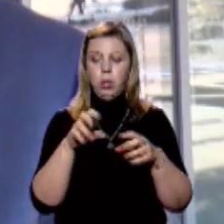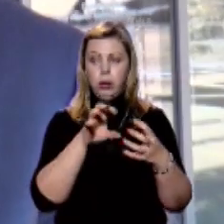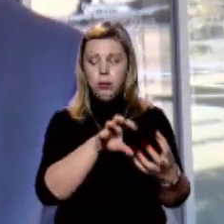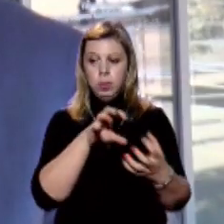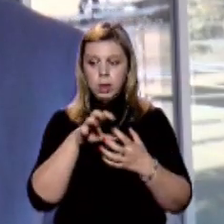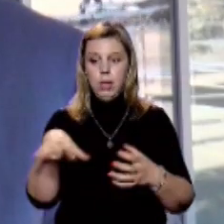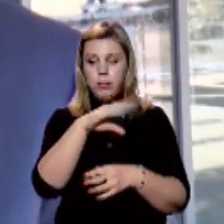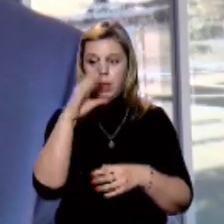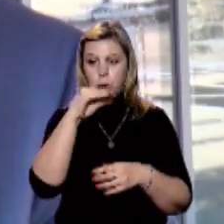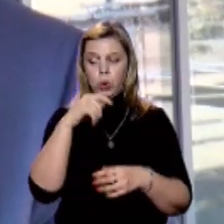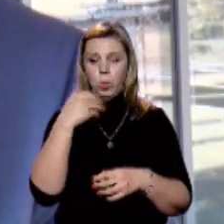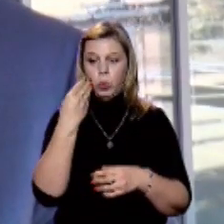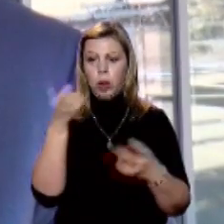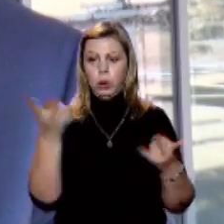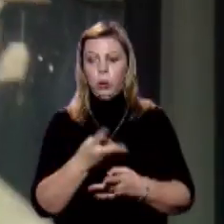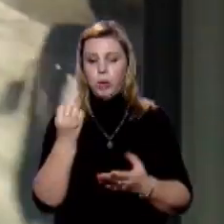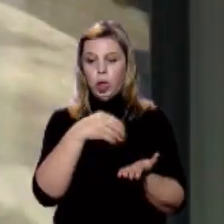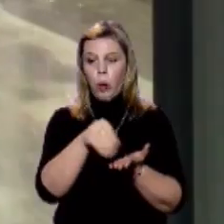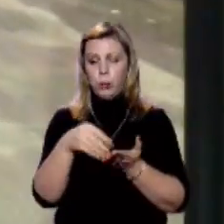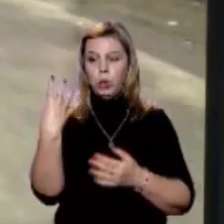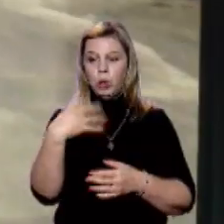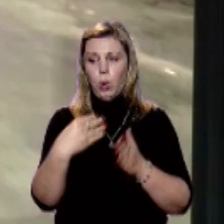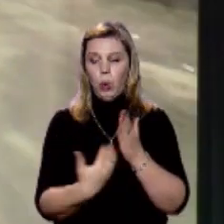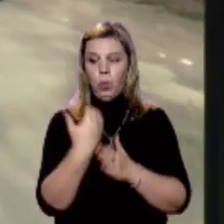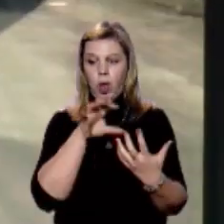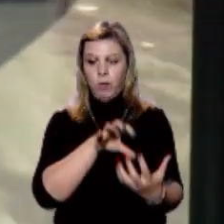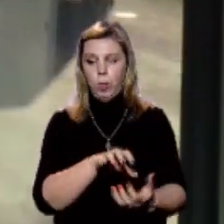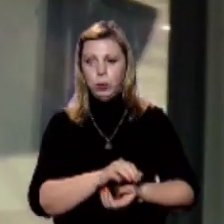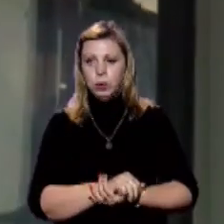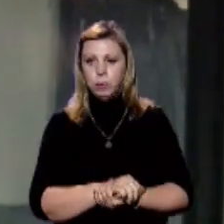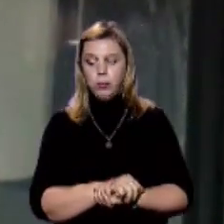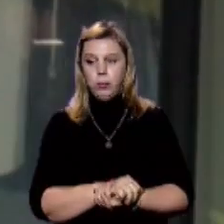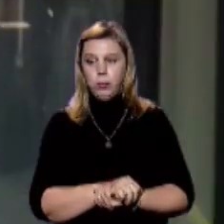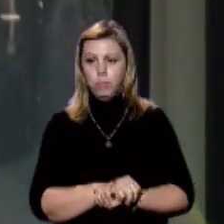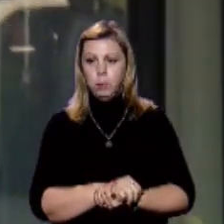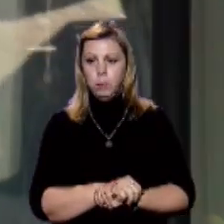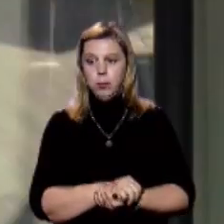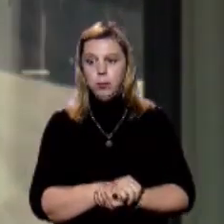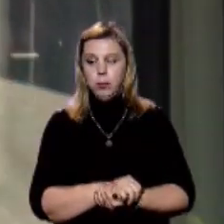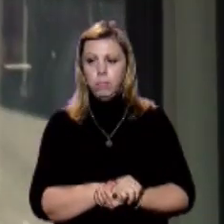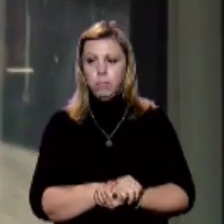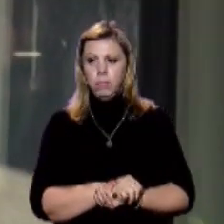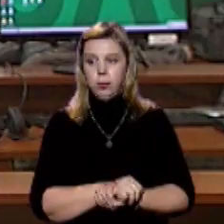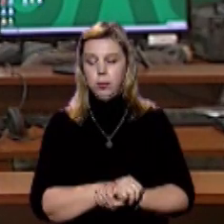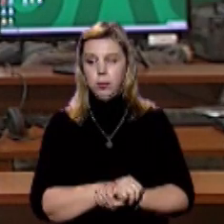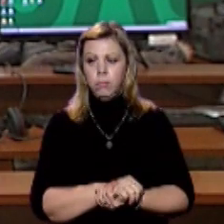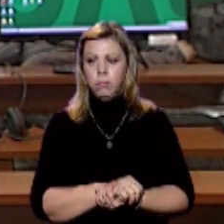пасажирів на усіх маршрутах Ужгорода, потрібно закупити ще 40 нових автобусів. Андрій Андрусяк, Андрій Гісим. Новини на Суспільному.